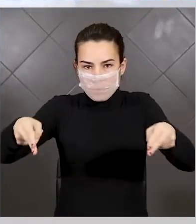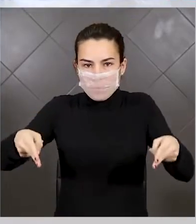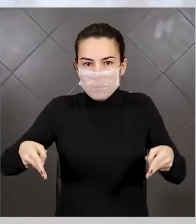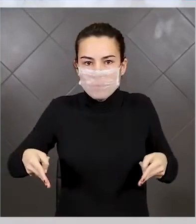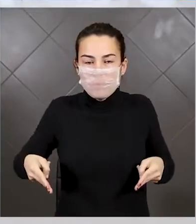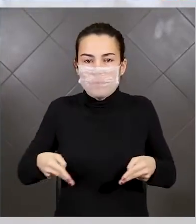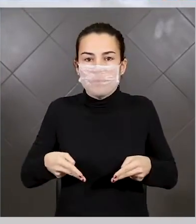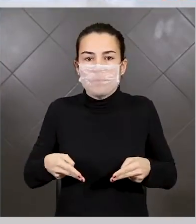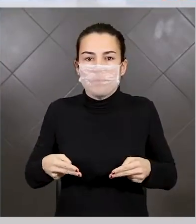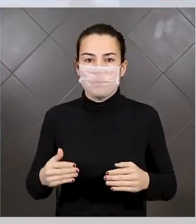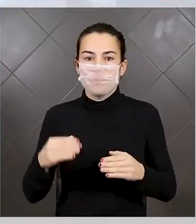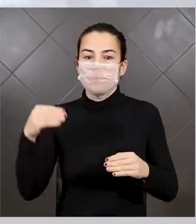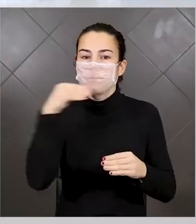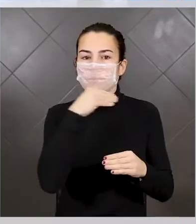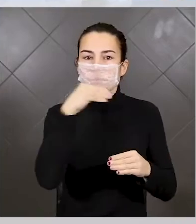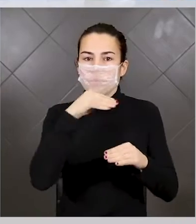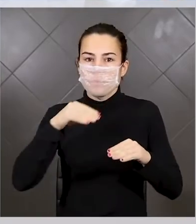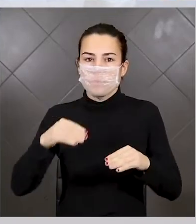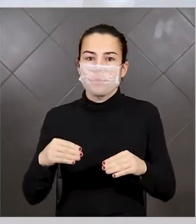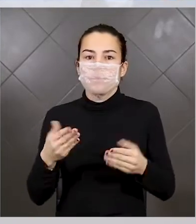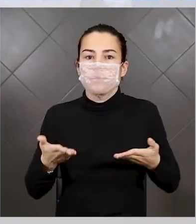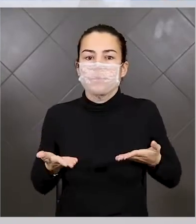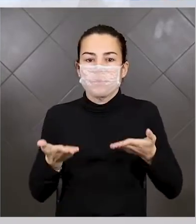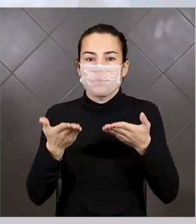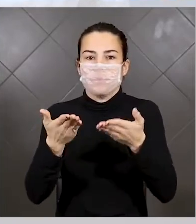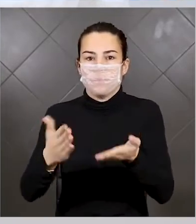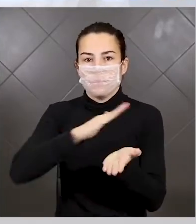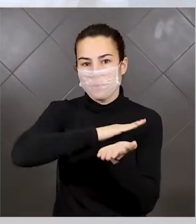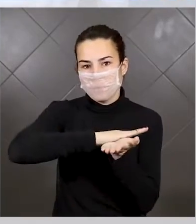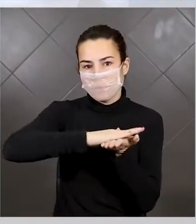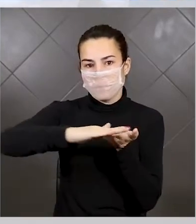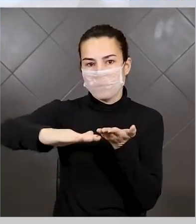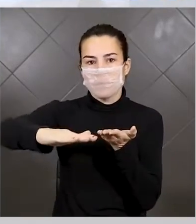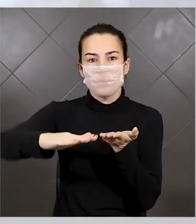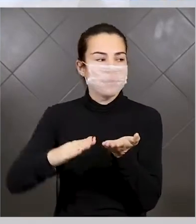amb rebord per així aconseguir aquest gruix.